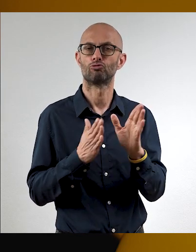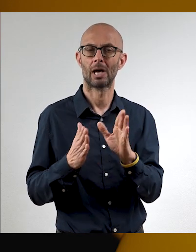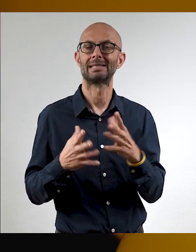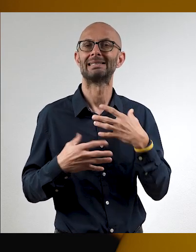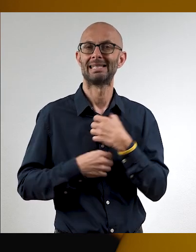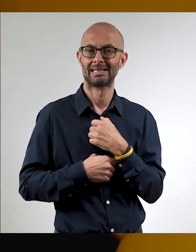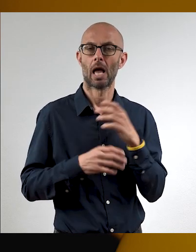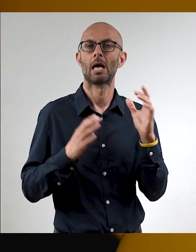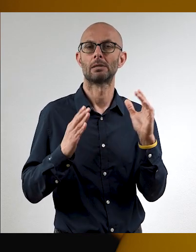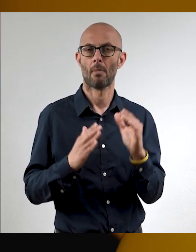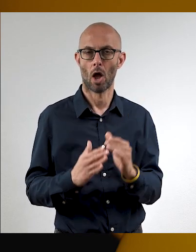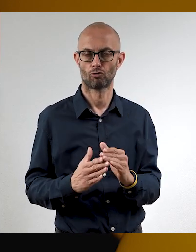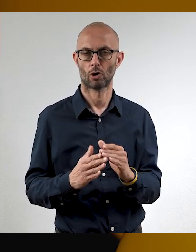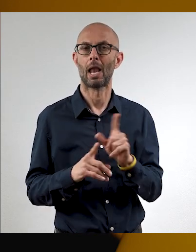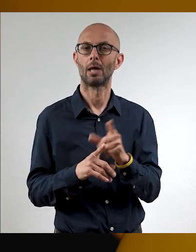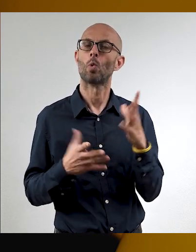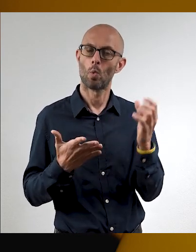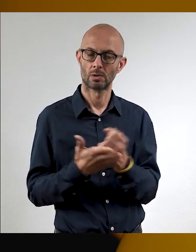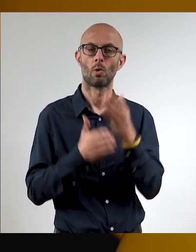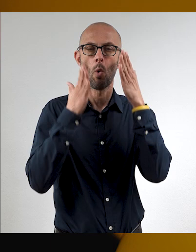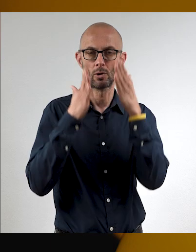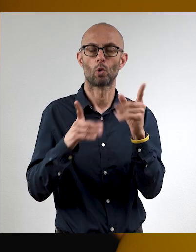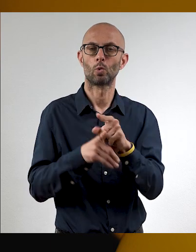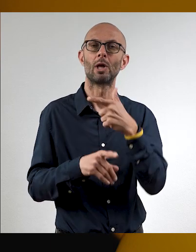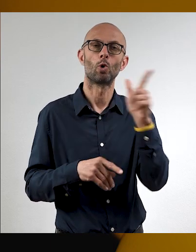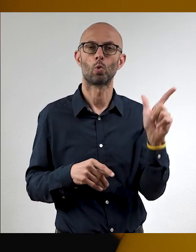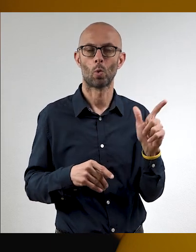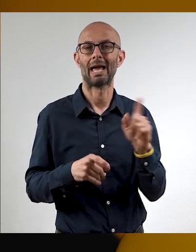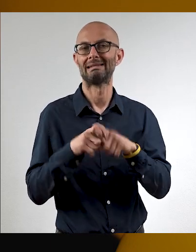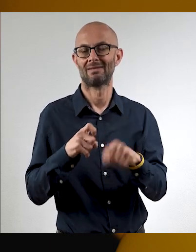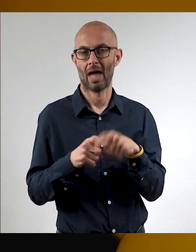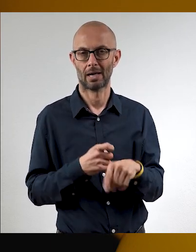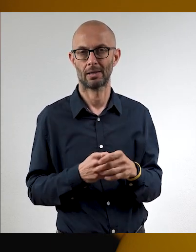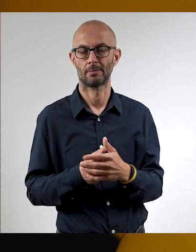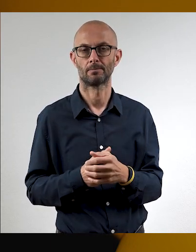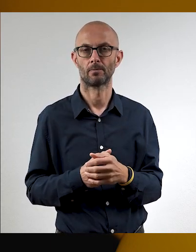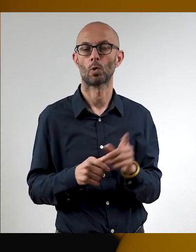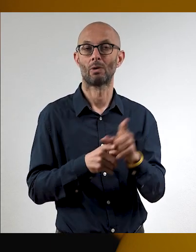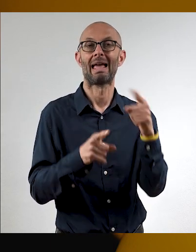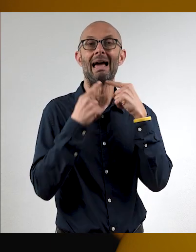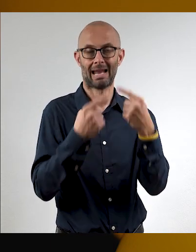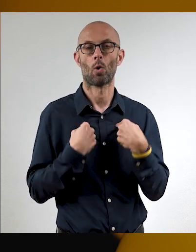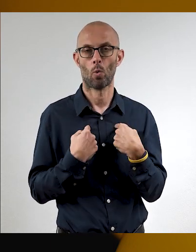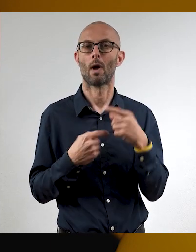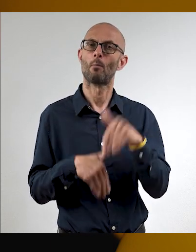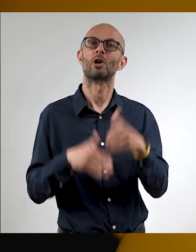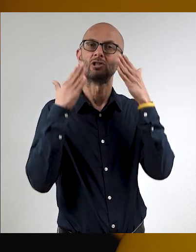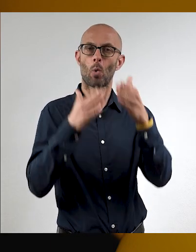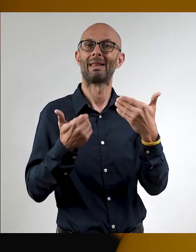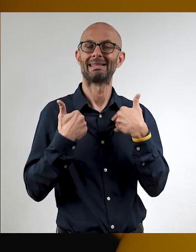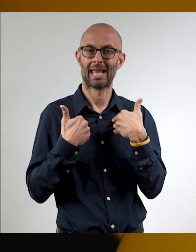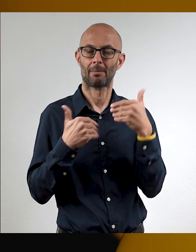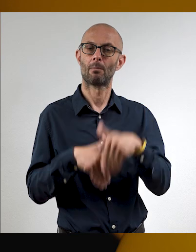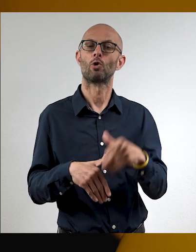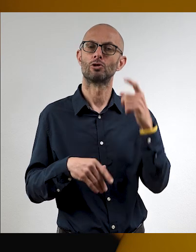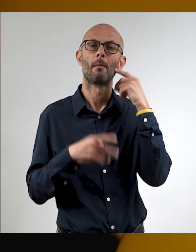stiska zmanjšala in se je uspel sredotočiti tudi na druge stvari. Kot mi je rekel, moraš zaupati cep,